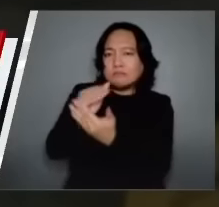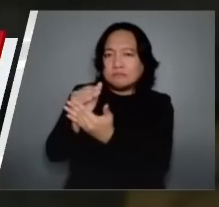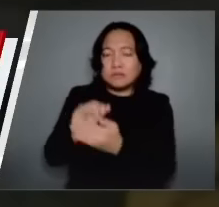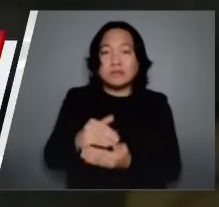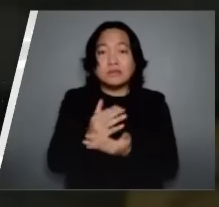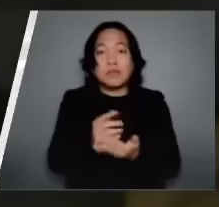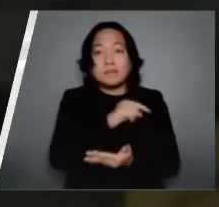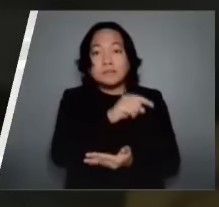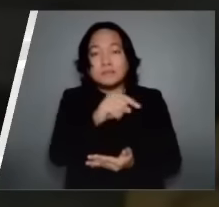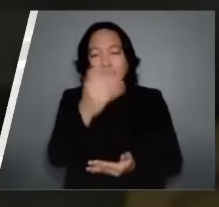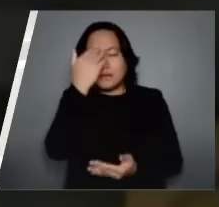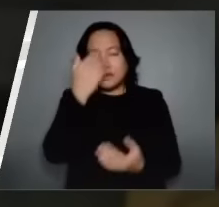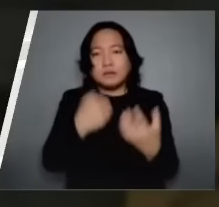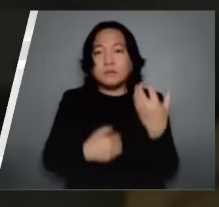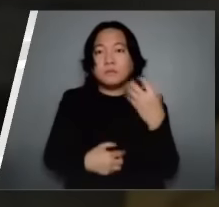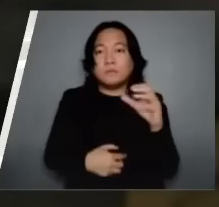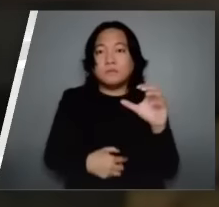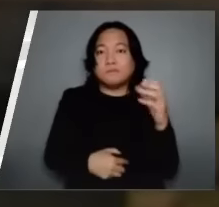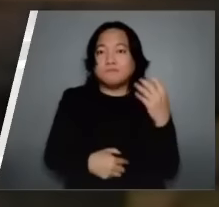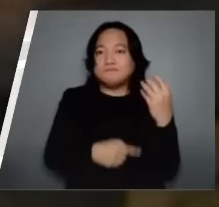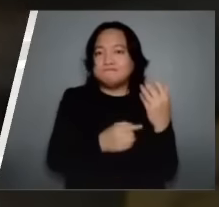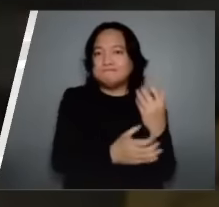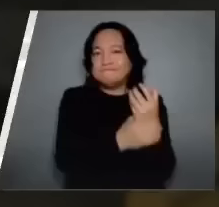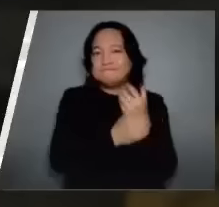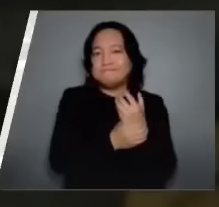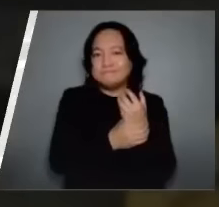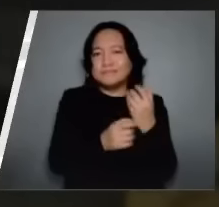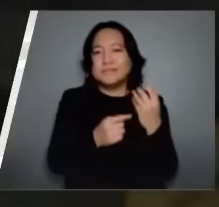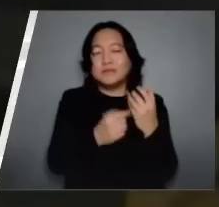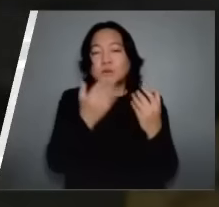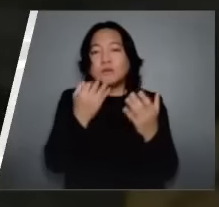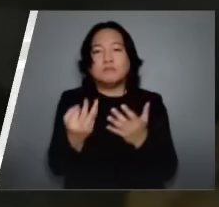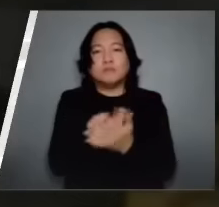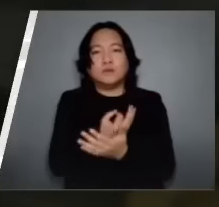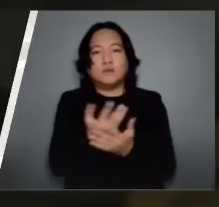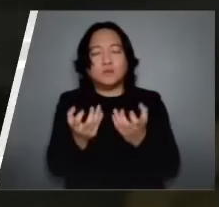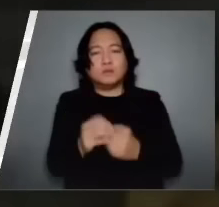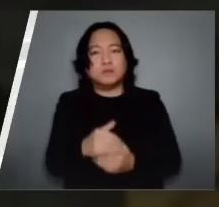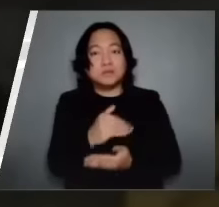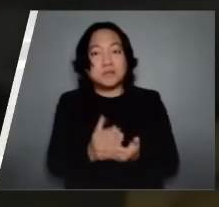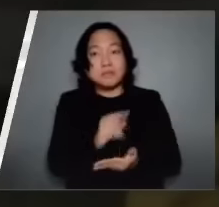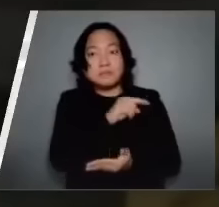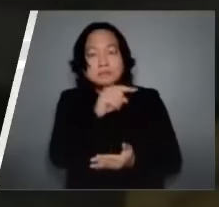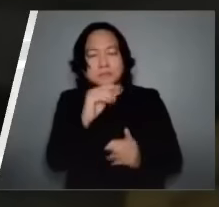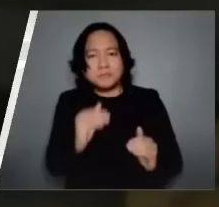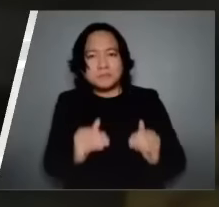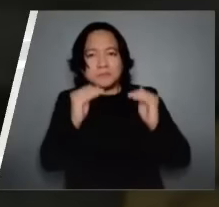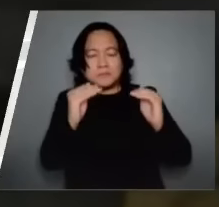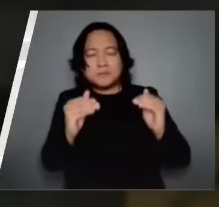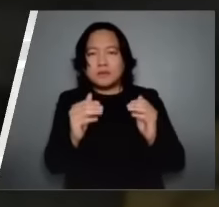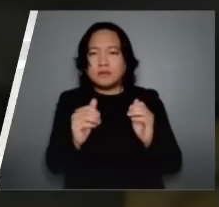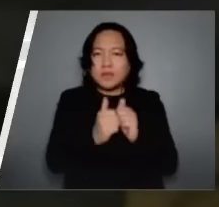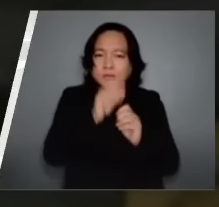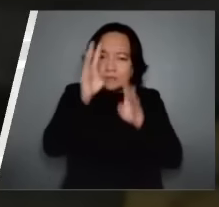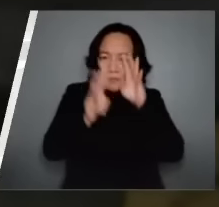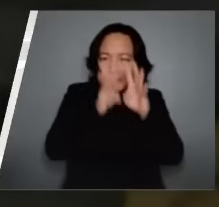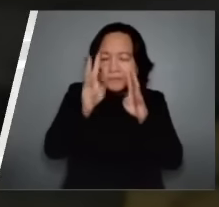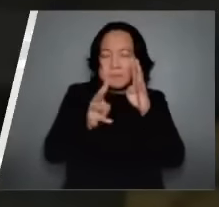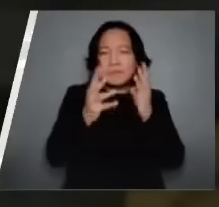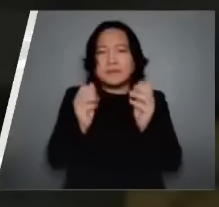fans tulad nito para mapreskuhan. Pero may iba na nag-level up sa pagiging maparaan at malikhain para alinsangan